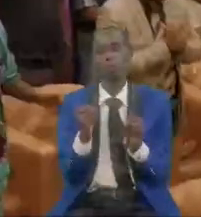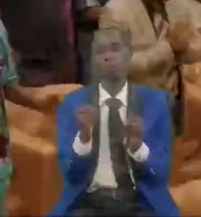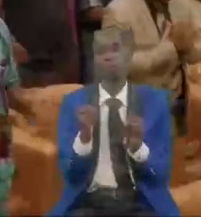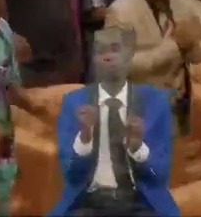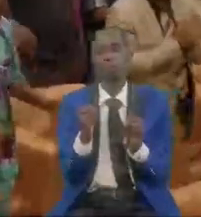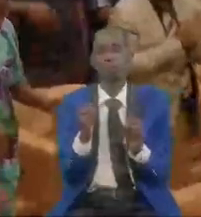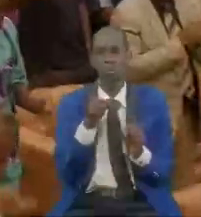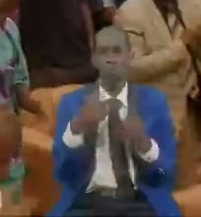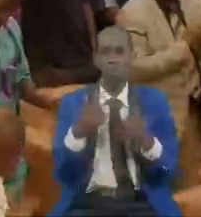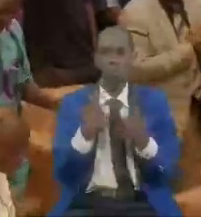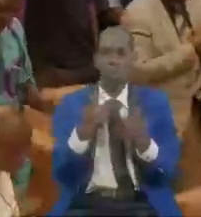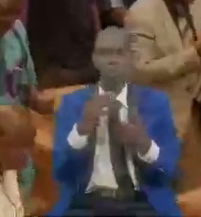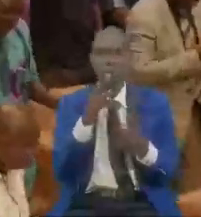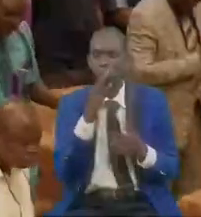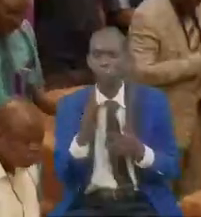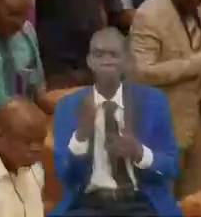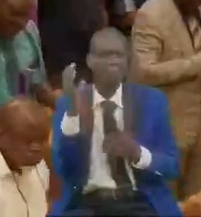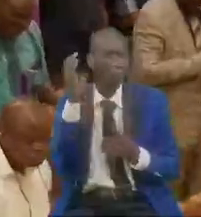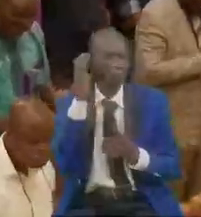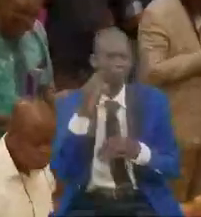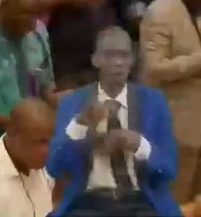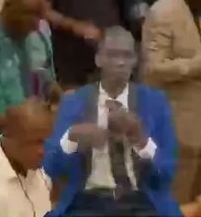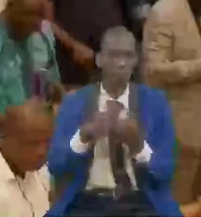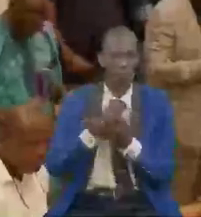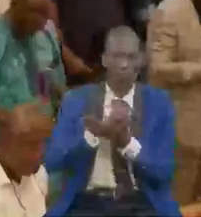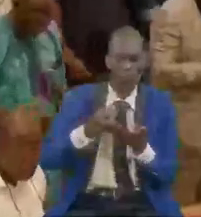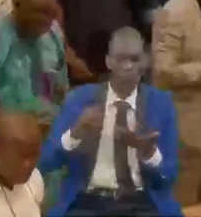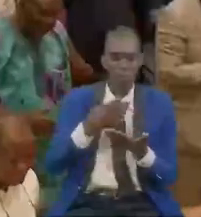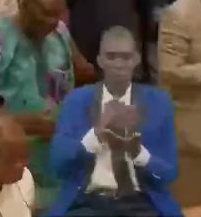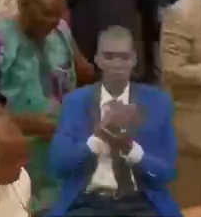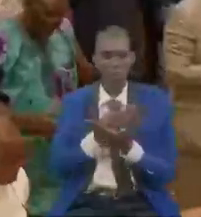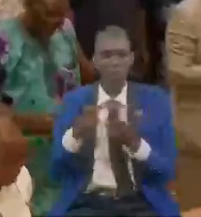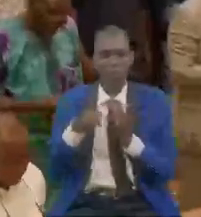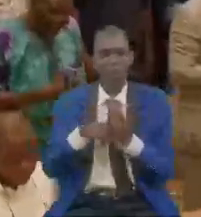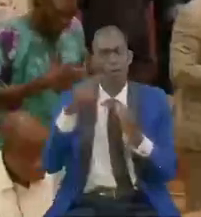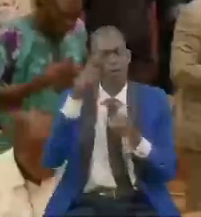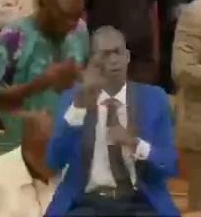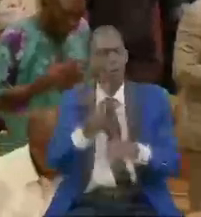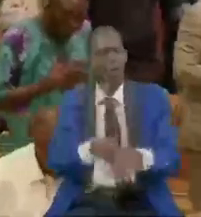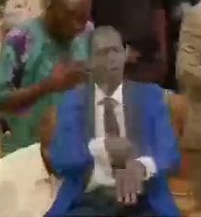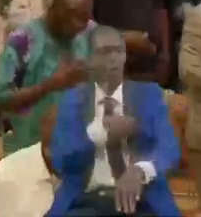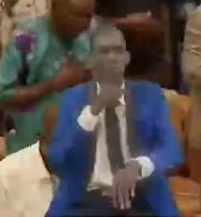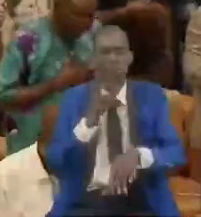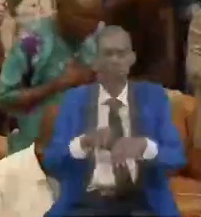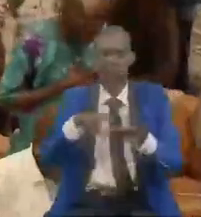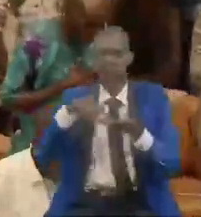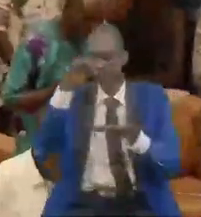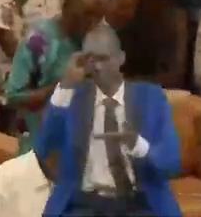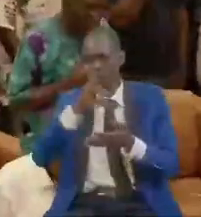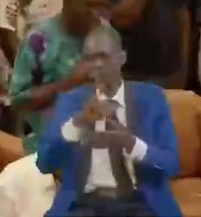Vous entendez parler de la sanctification et la sainteté pour un long temps